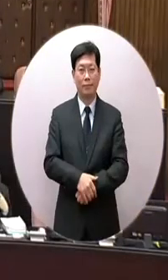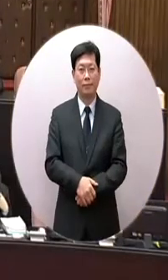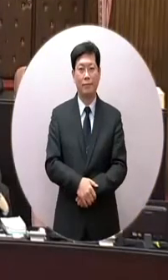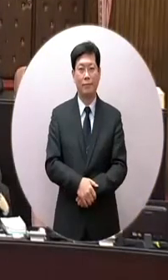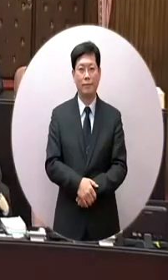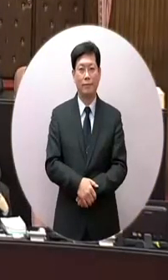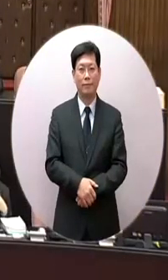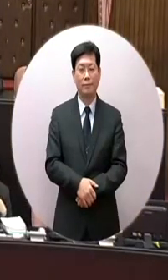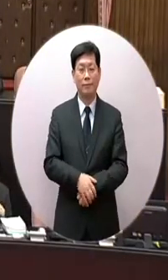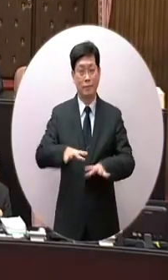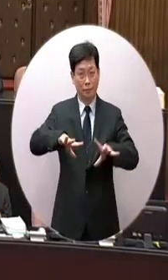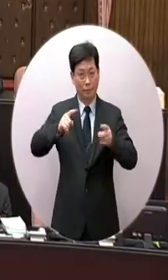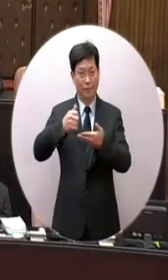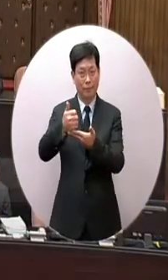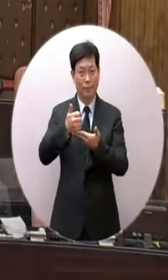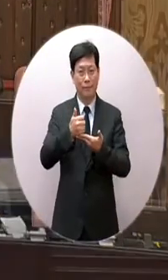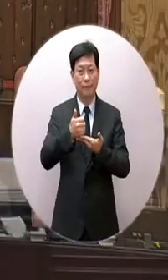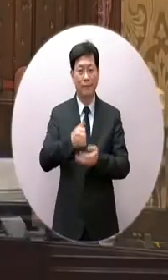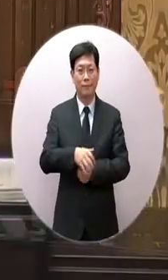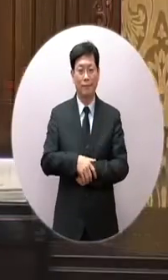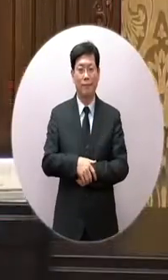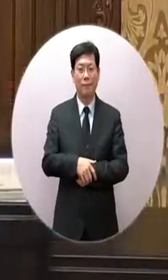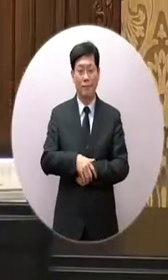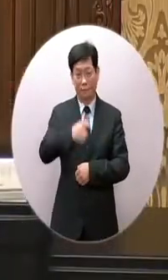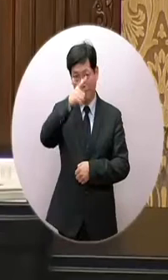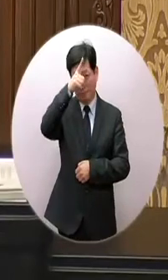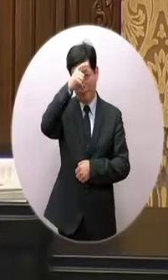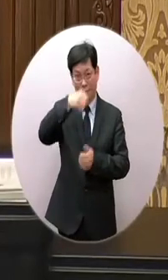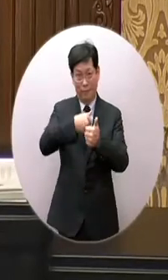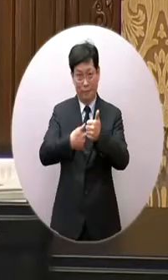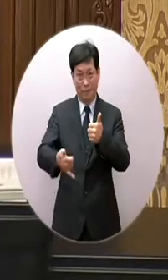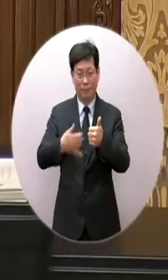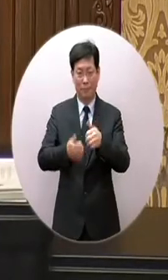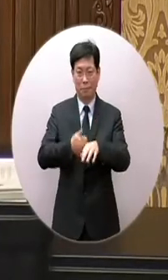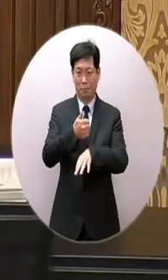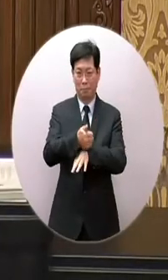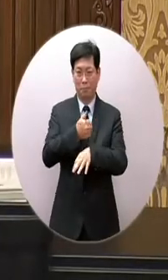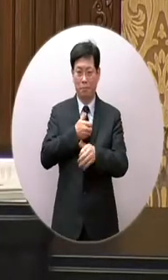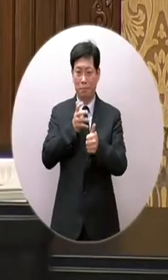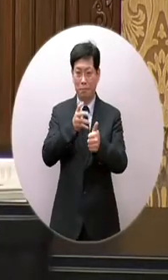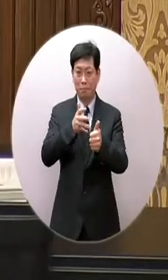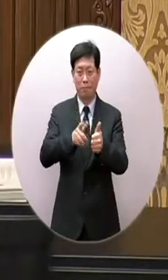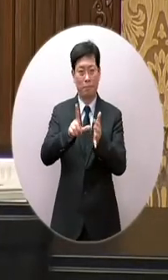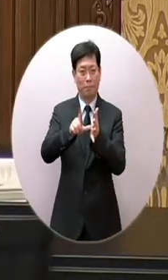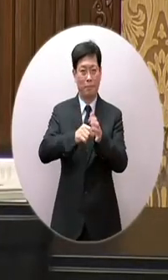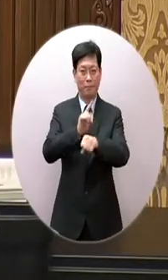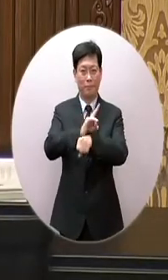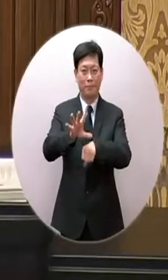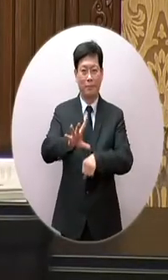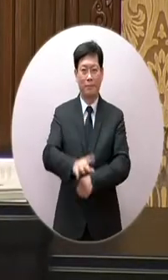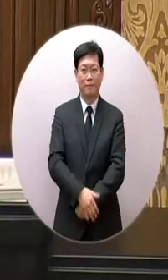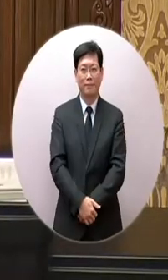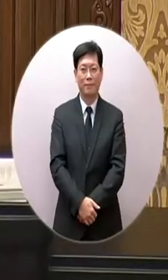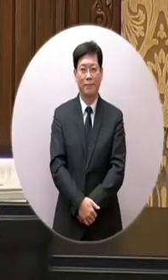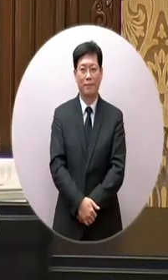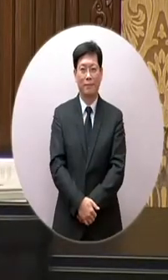询。首先，我们请黄委员韦泽 质询时间